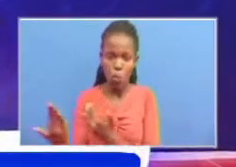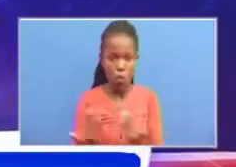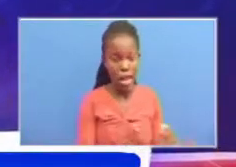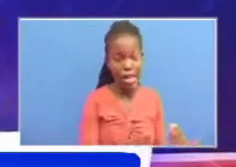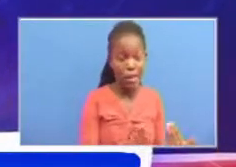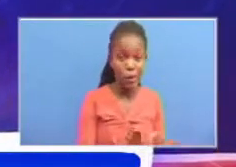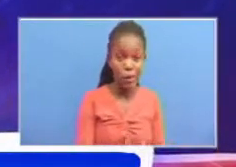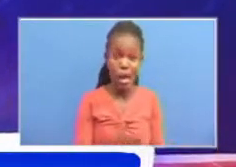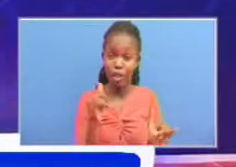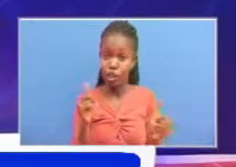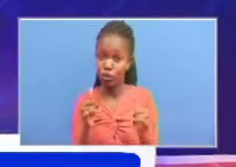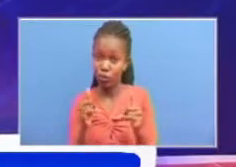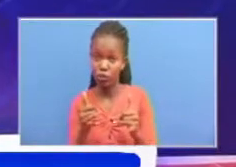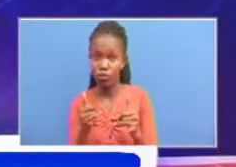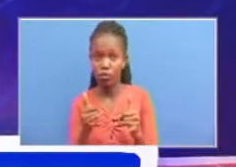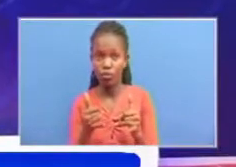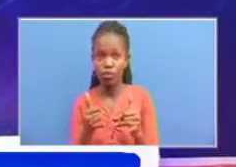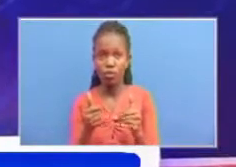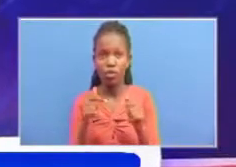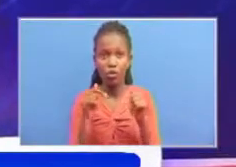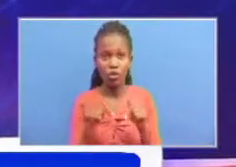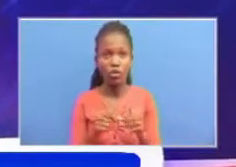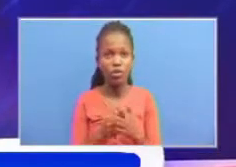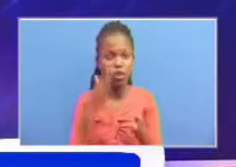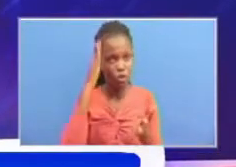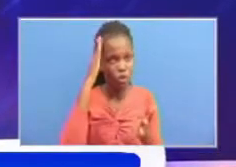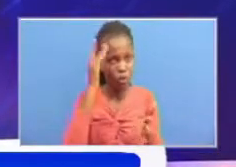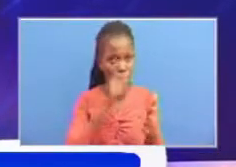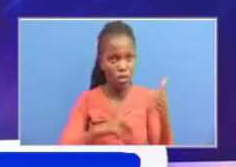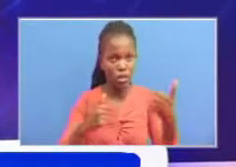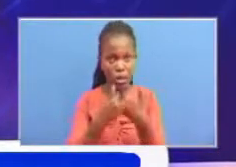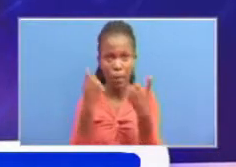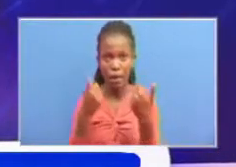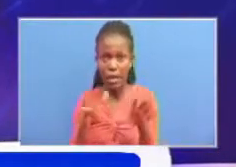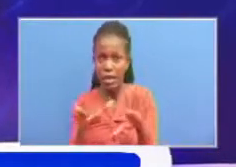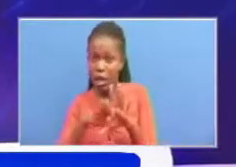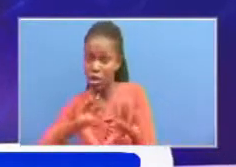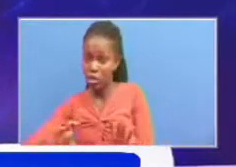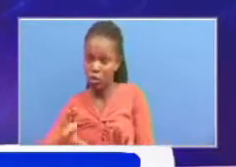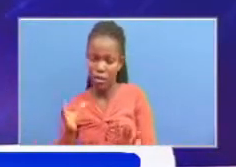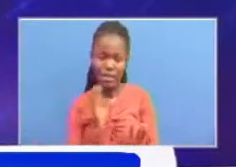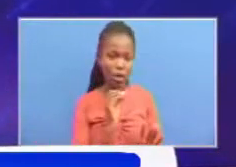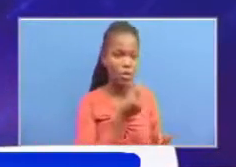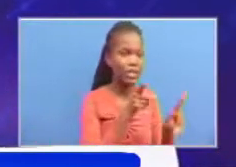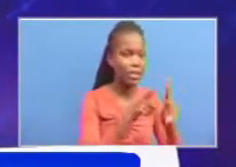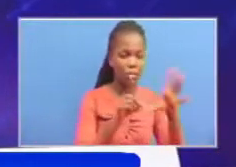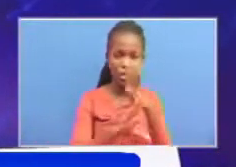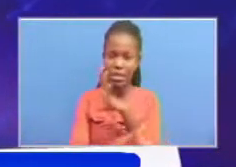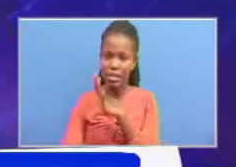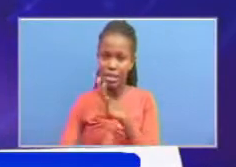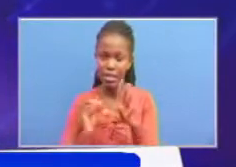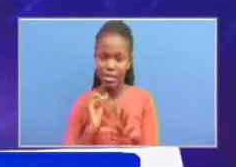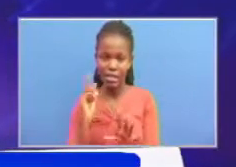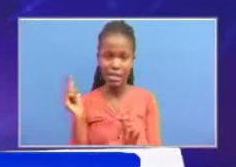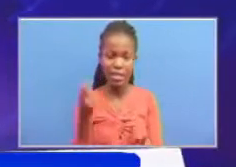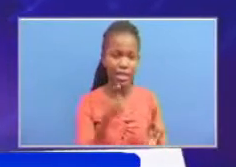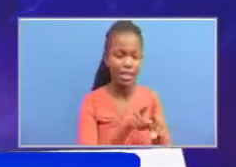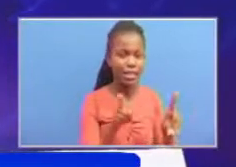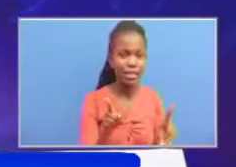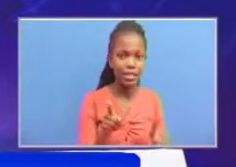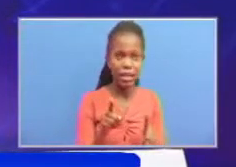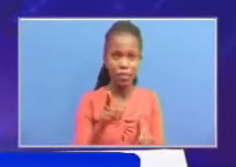ni emwe ni wavilingi witu wa mauvomu tukavikie na umadhani chao kikitikie ndi ni wakaunt situ ndi itu ya Kenya Ovamwe na Ivalo